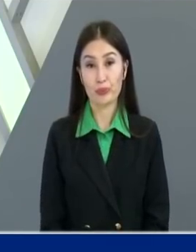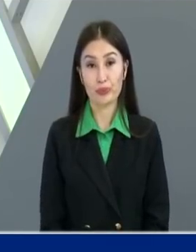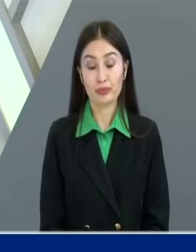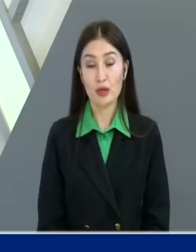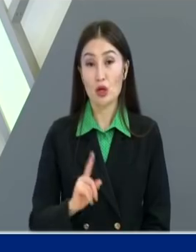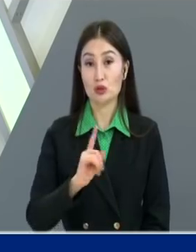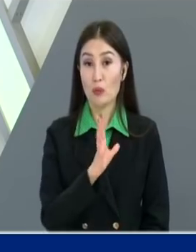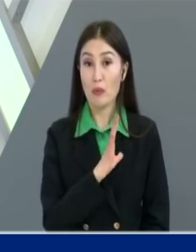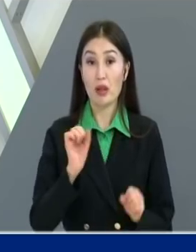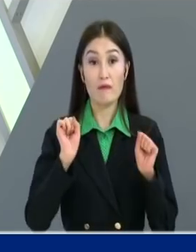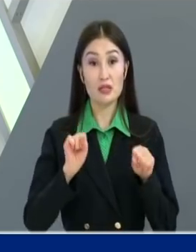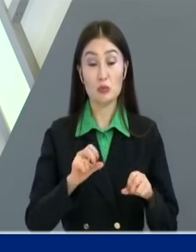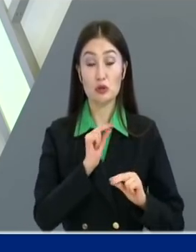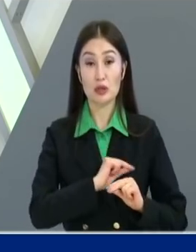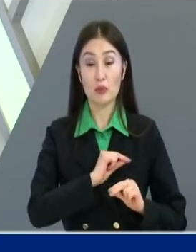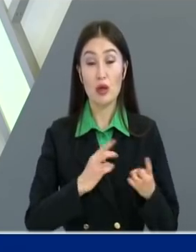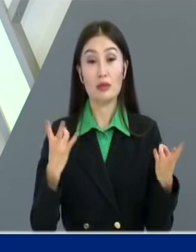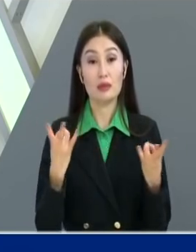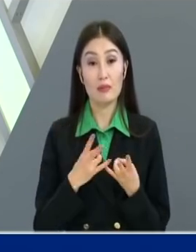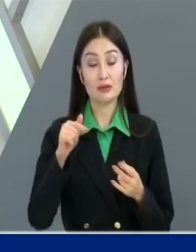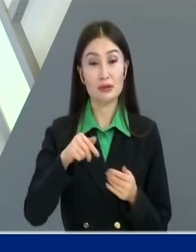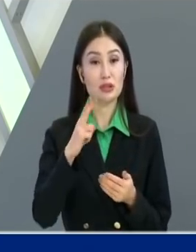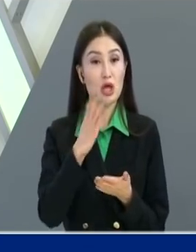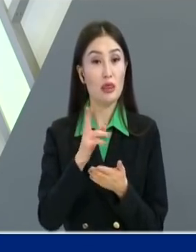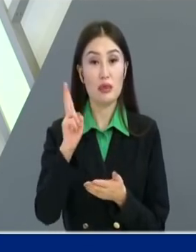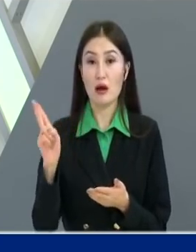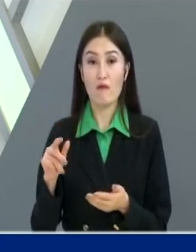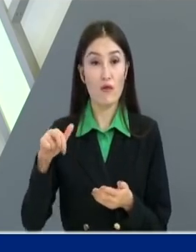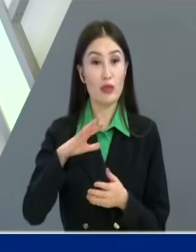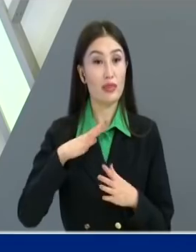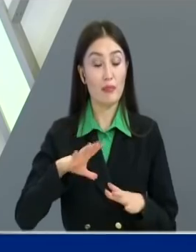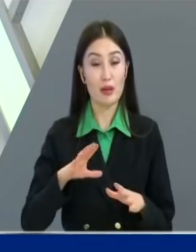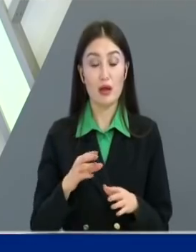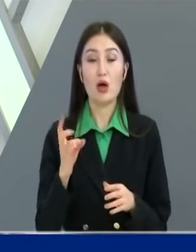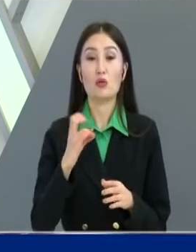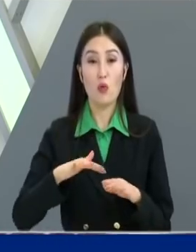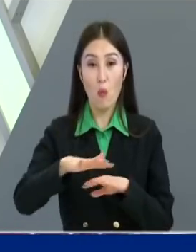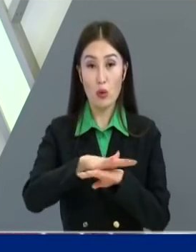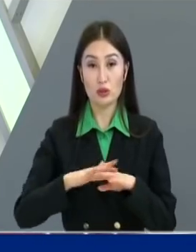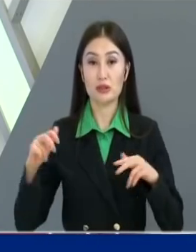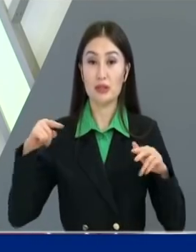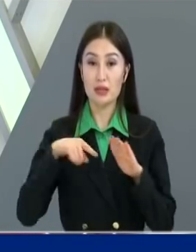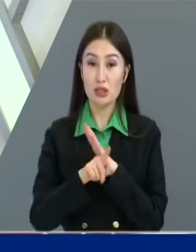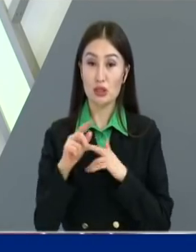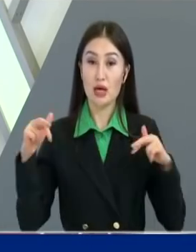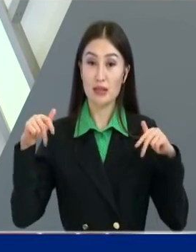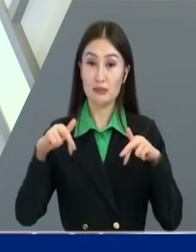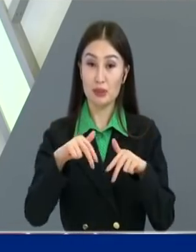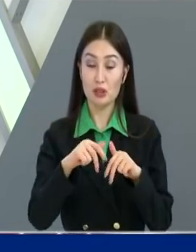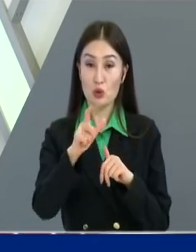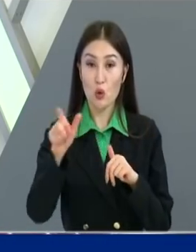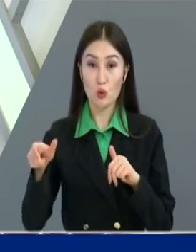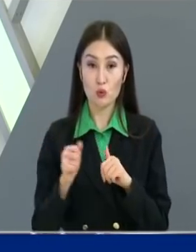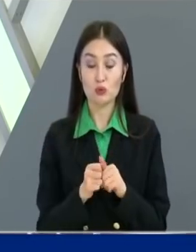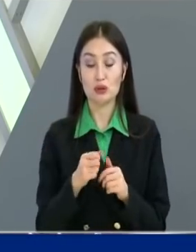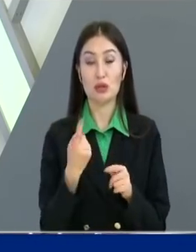Но чтобы была возможность работать, необходимо, чтобы здесь никого не было. Однако на площади начинают собираться люди. Они требуют урегулирования